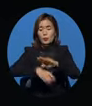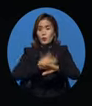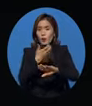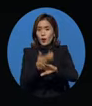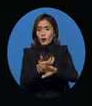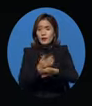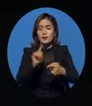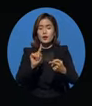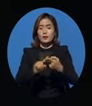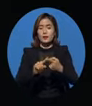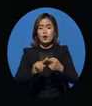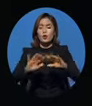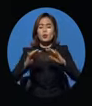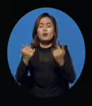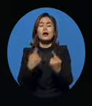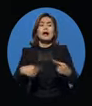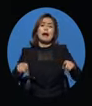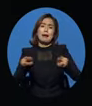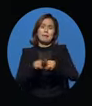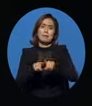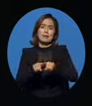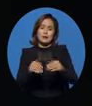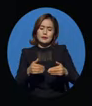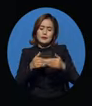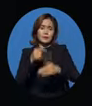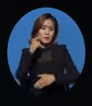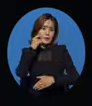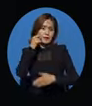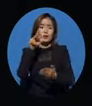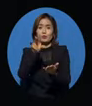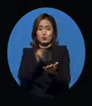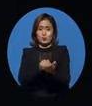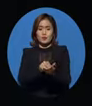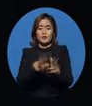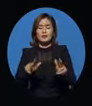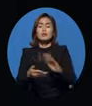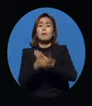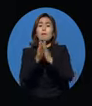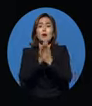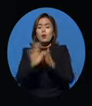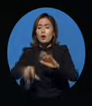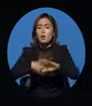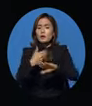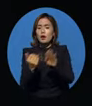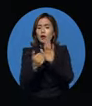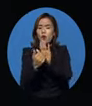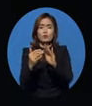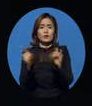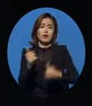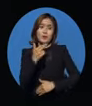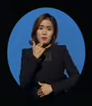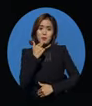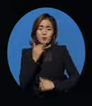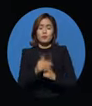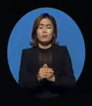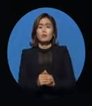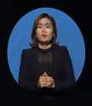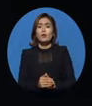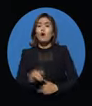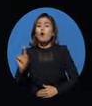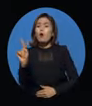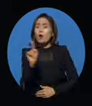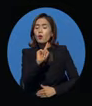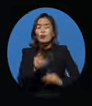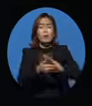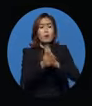개혁을 국민과 함께 하지 못했기 때문입니다 지금 변화와 혁신을 거부하는 사람은 없습니다 하지만 어떤